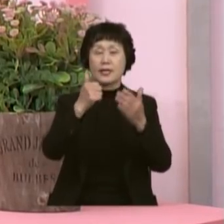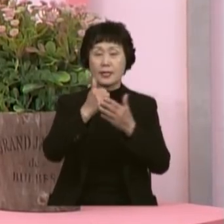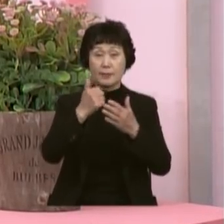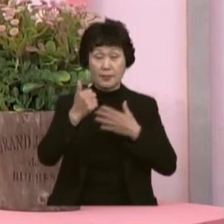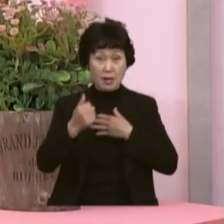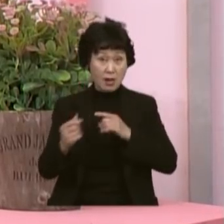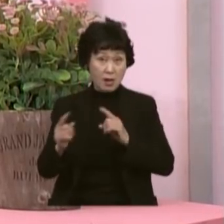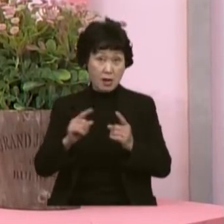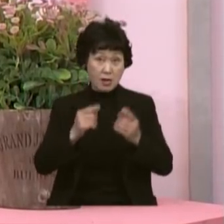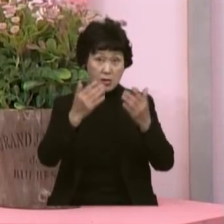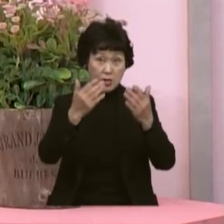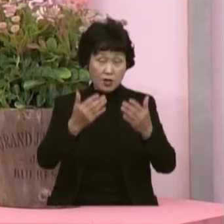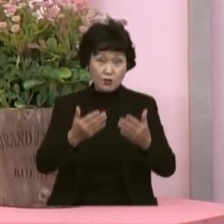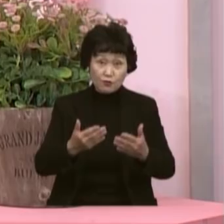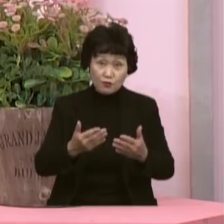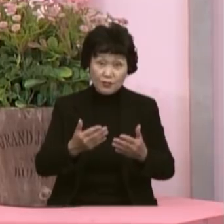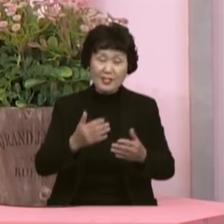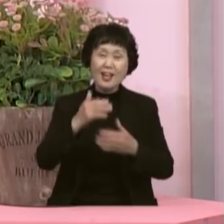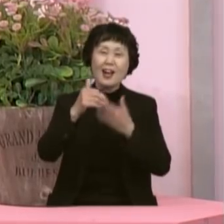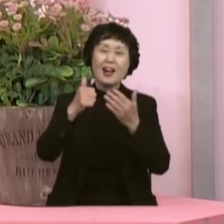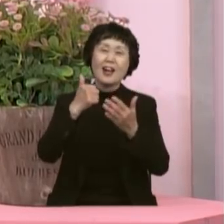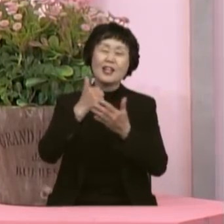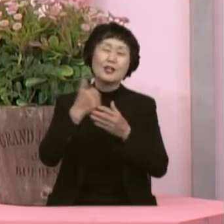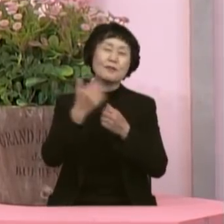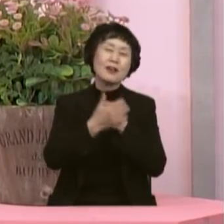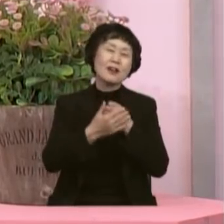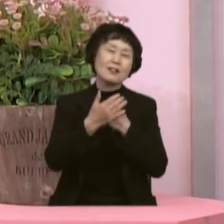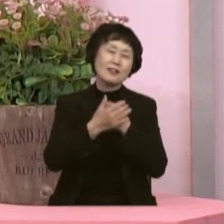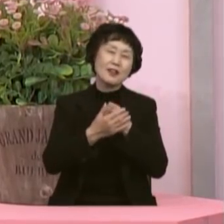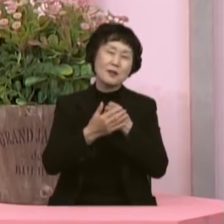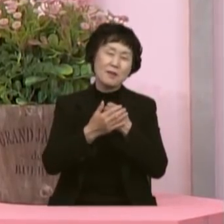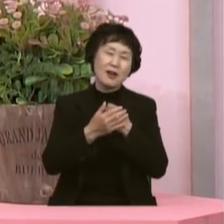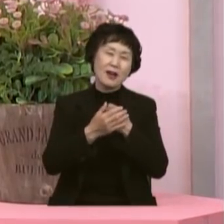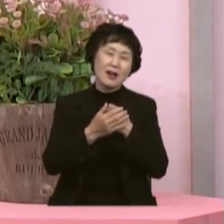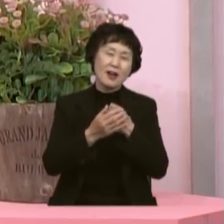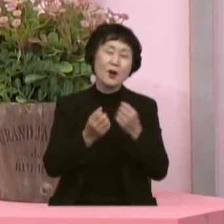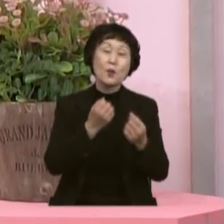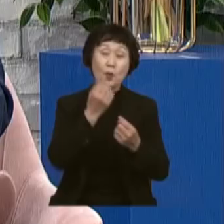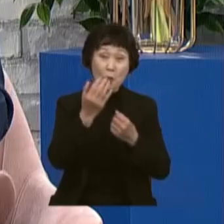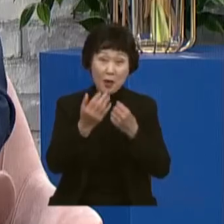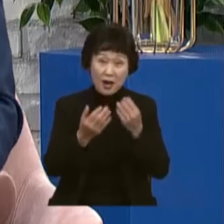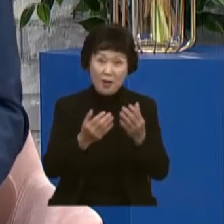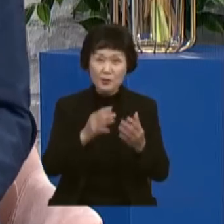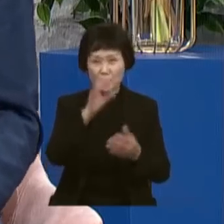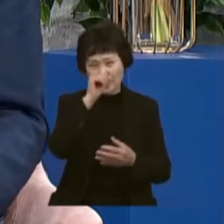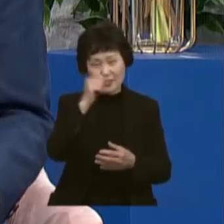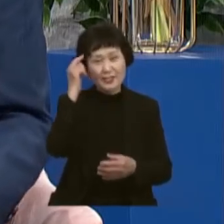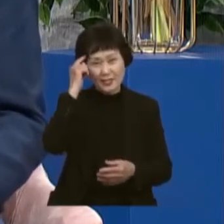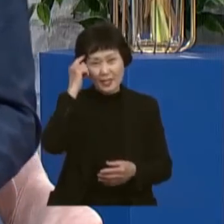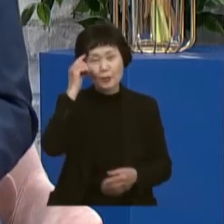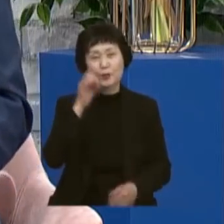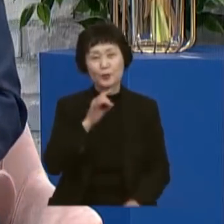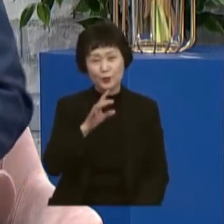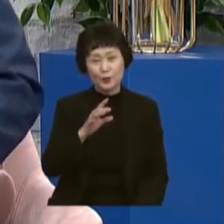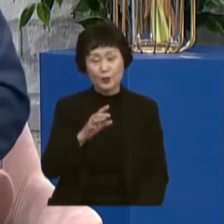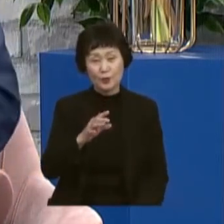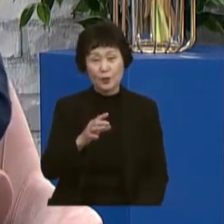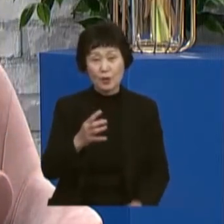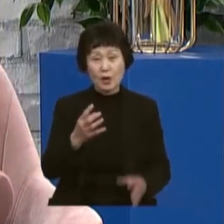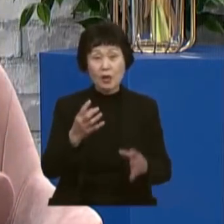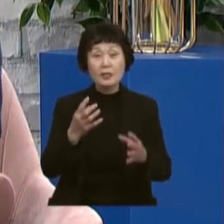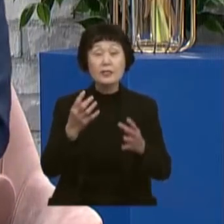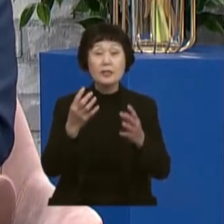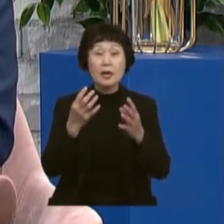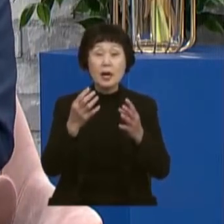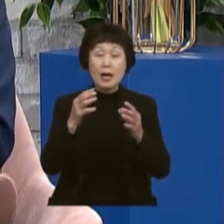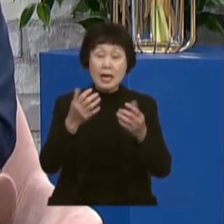좋겠다는 생각에 지금 되게 그 교회들 많이 찾아가 보고 싶은 거예요. 아유 또 몇 년 밀려 계시겠네 또. 네 이제 앞으로 이 방송 나가고